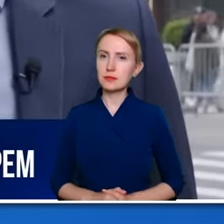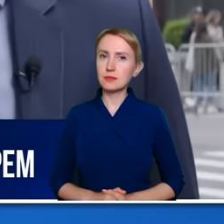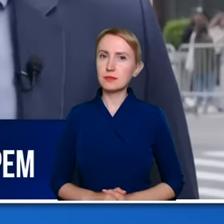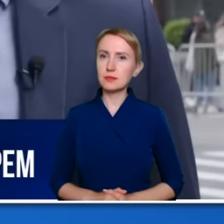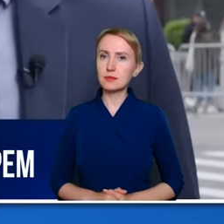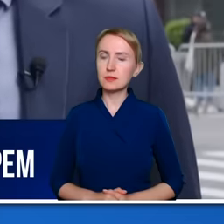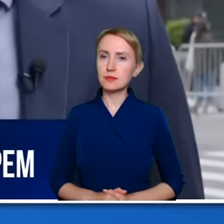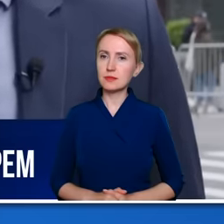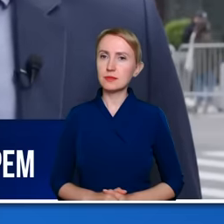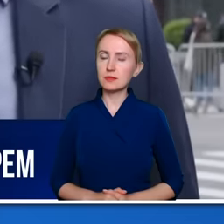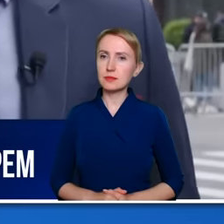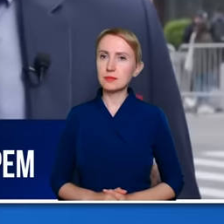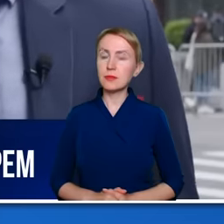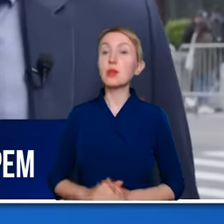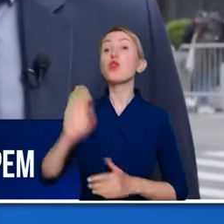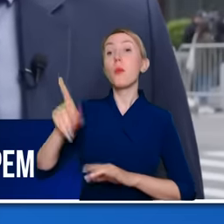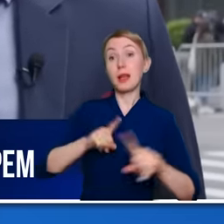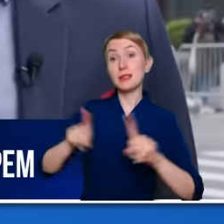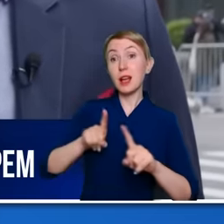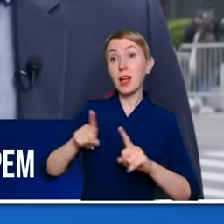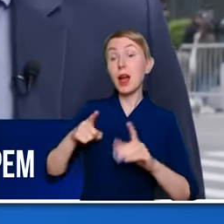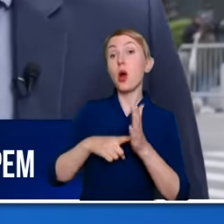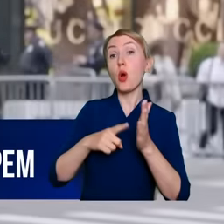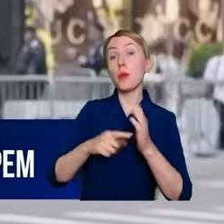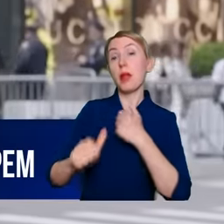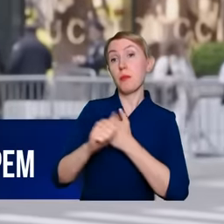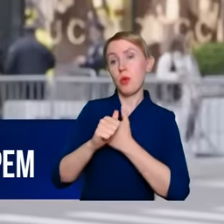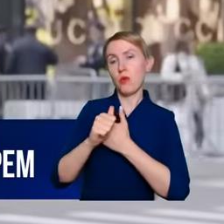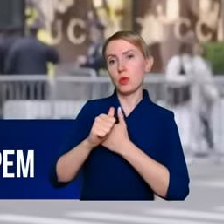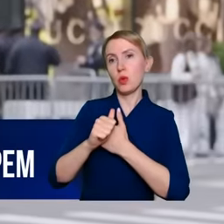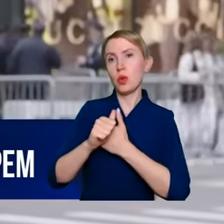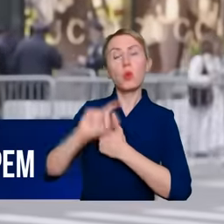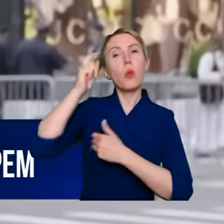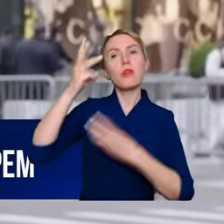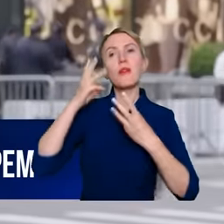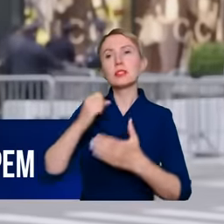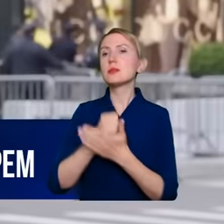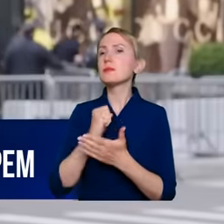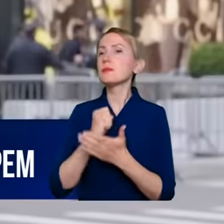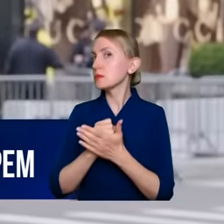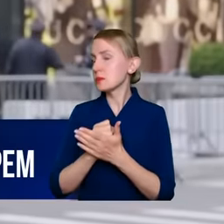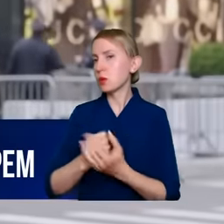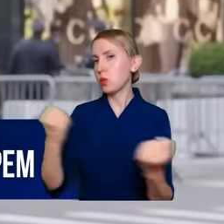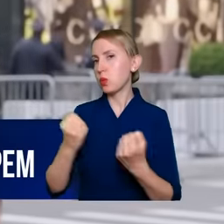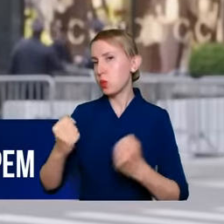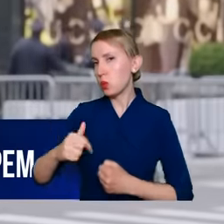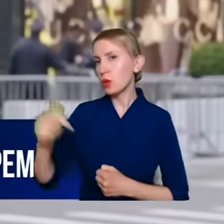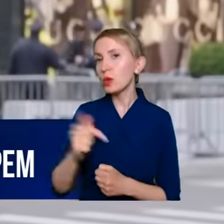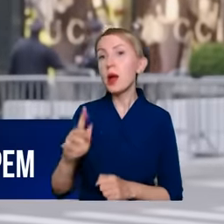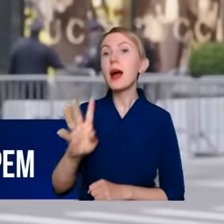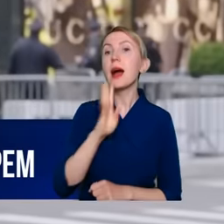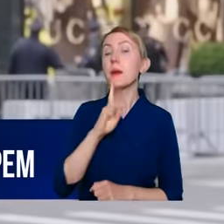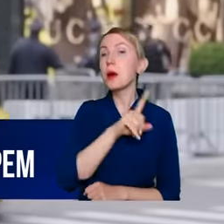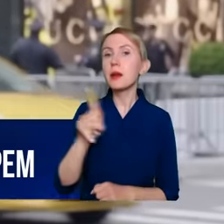On oczywiście znaczenie ma, ale przez ten pryzmat fundamentalnymi kwestiami są kwestie wielkich interesów. Amerykanie